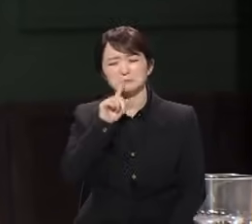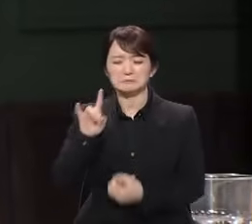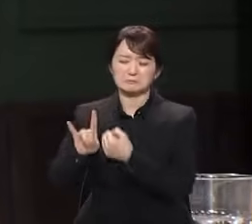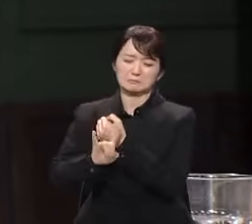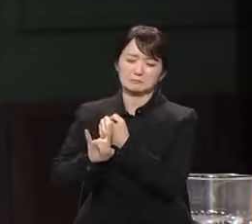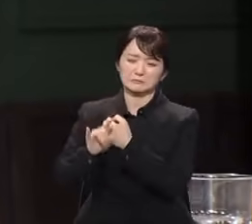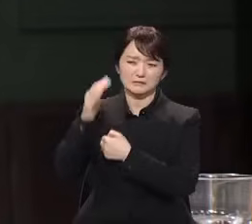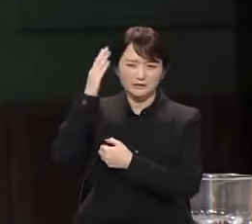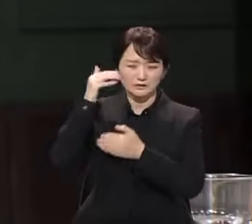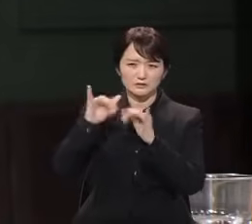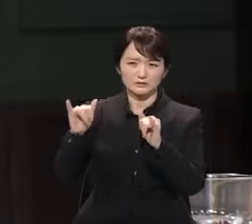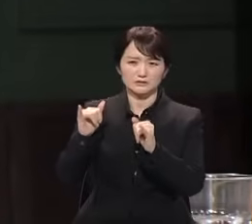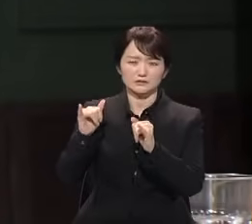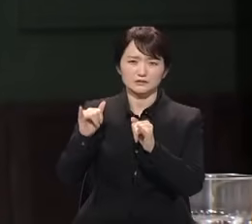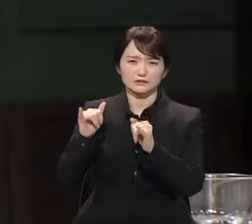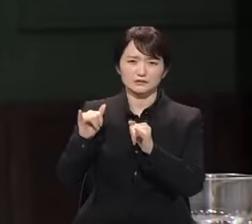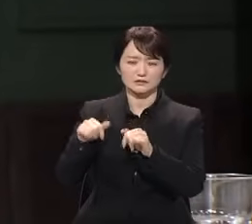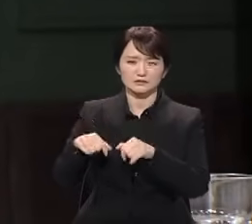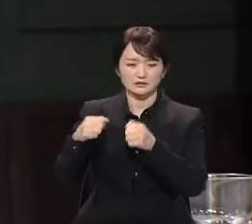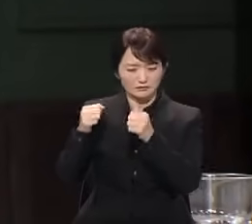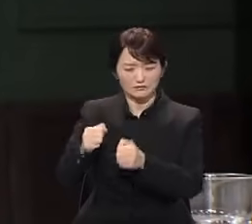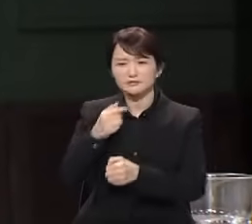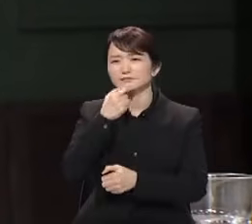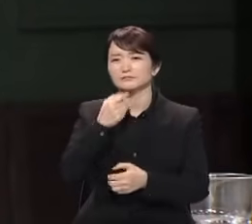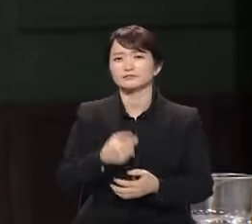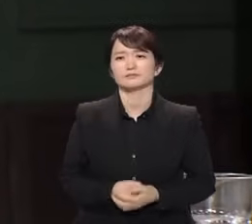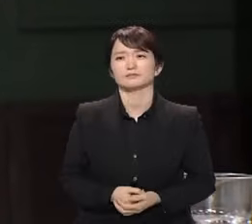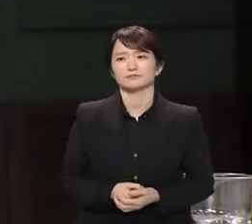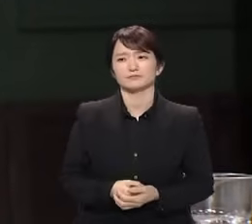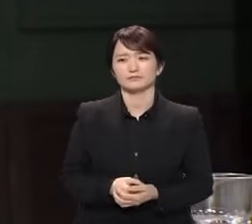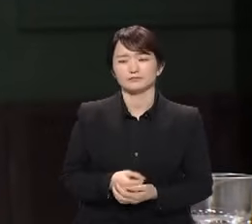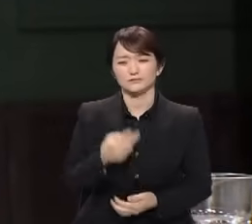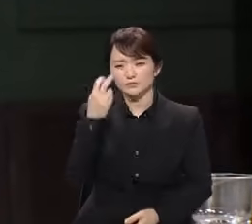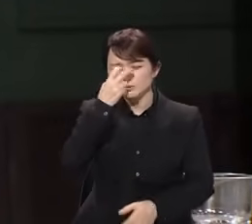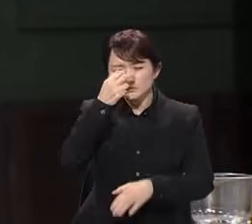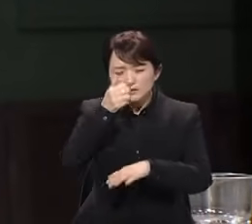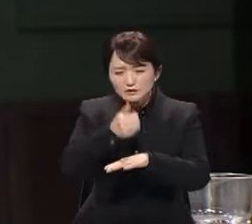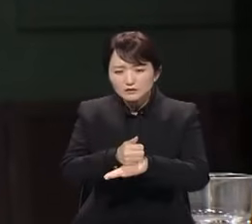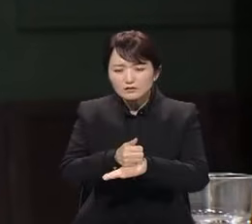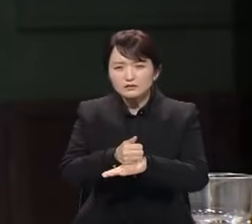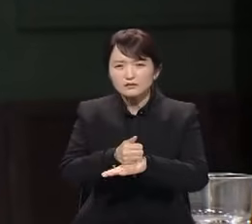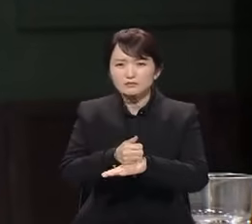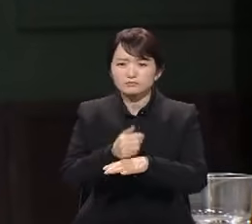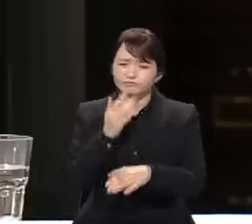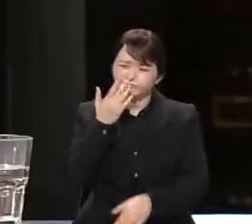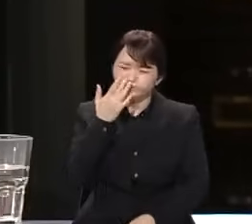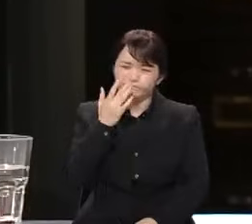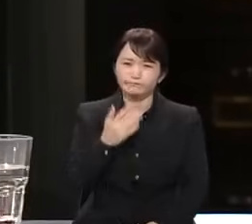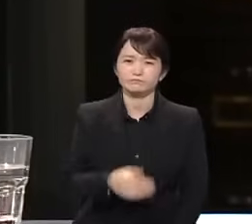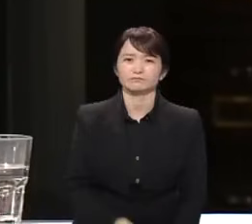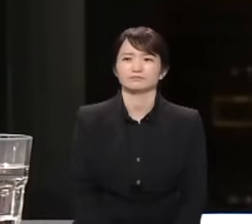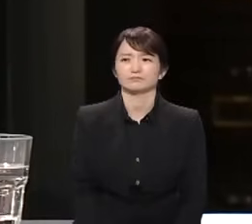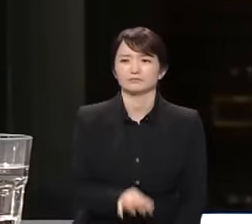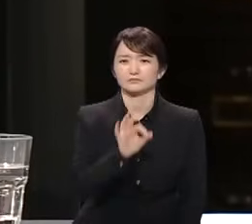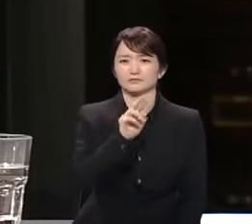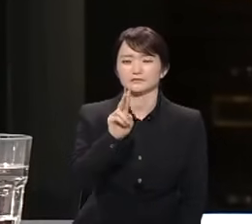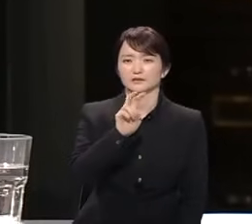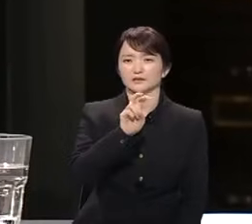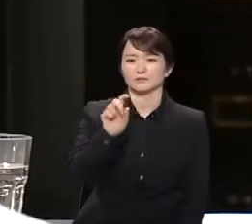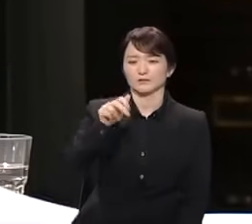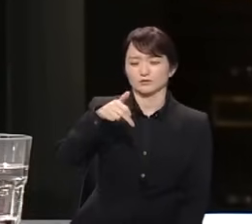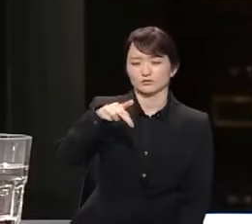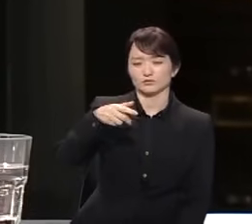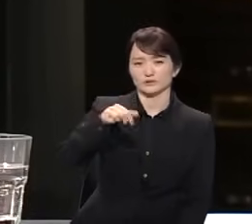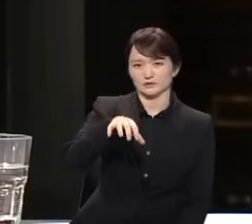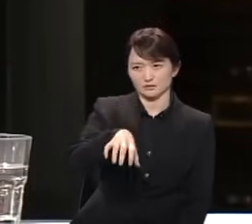한국 사람 받기 싫은 것 같아요 하셨고요. 제이님, 설문조사 결과도 이해 불가다 하셨습니다. 자, 야마구치현